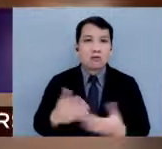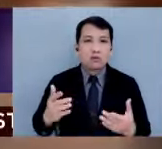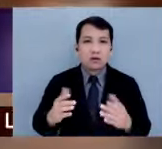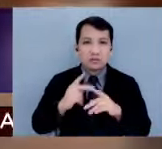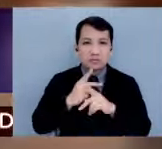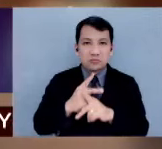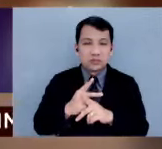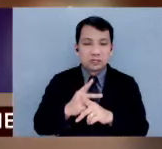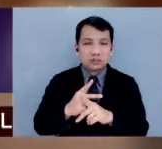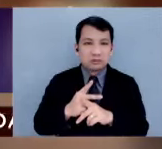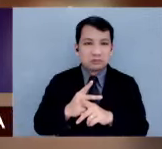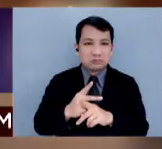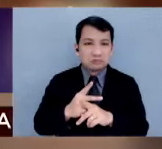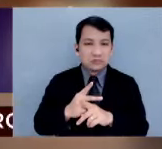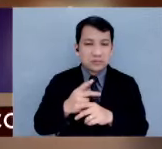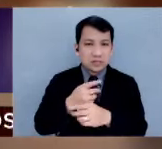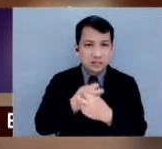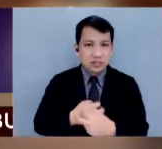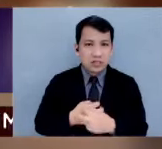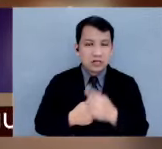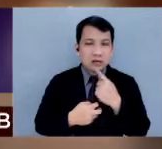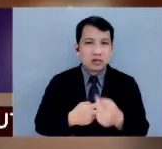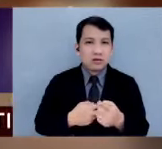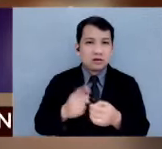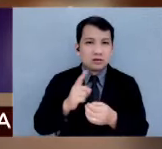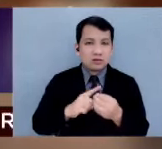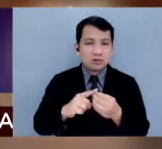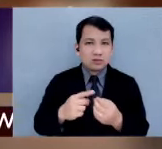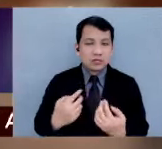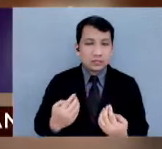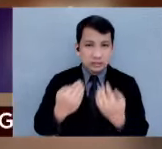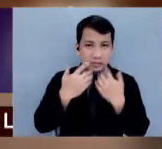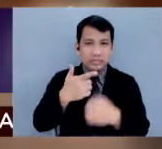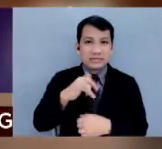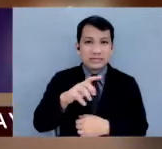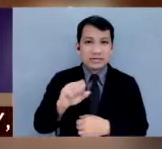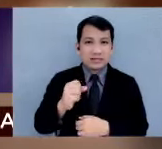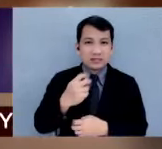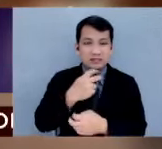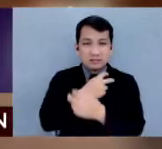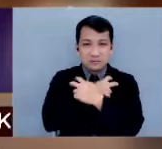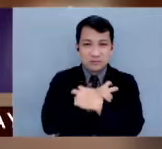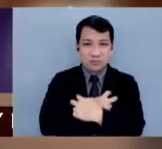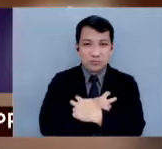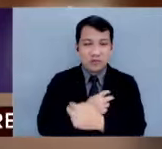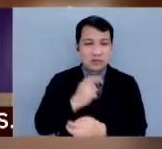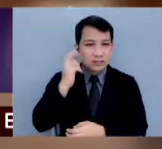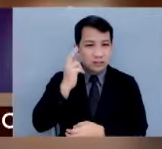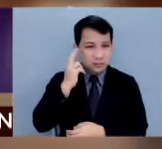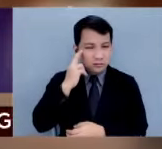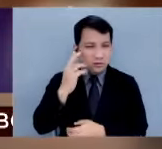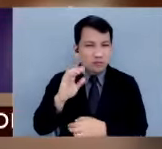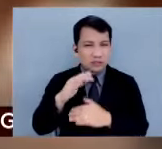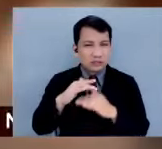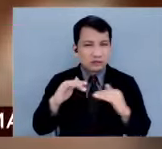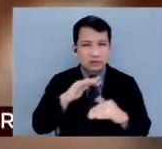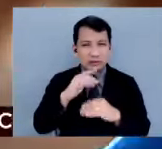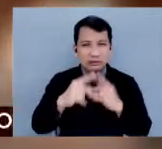dalawa. Ayon sa mga otoridad, gas poisoning ang ikinamatay ng mga biktima. Inaalam pa kung anong uri ng gas ang nakalason sa kanila.